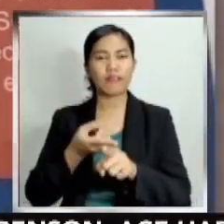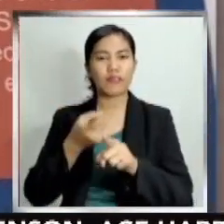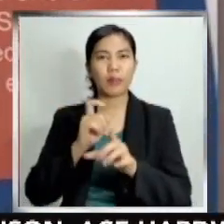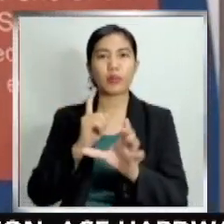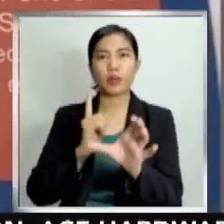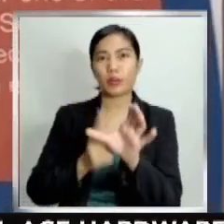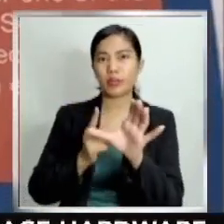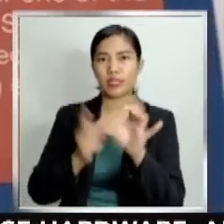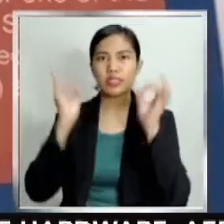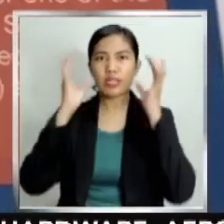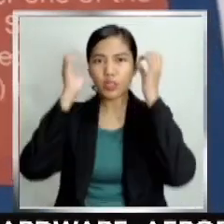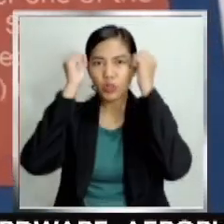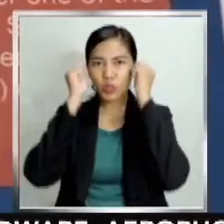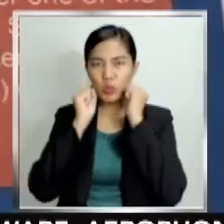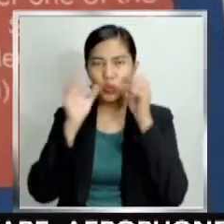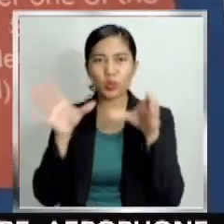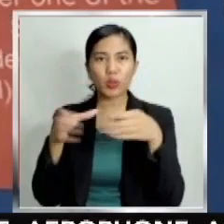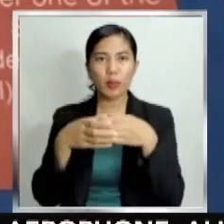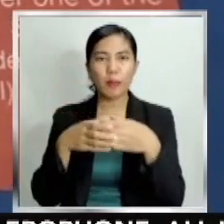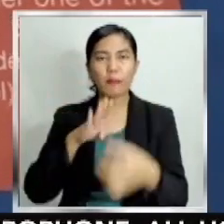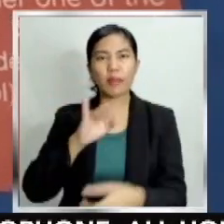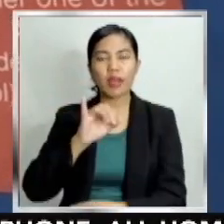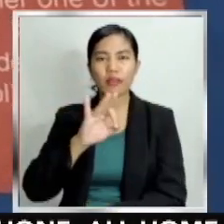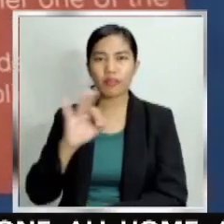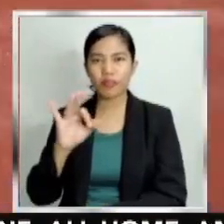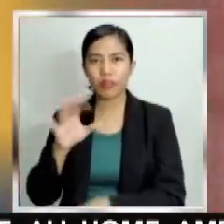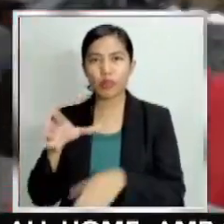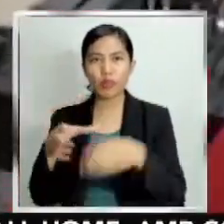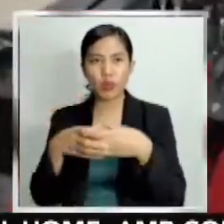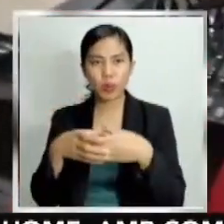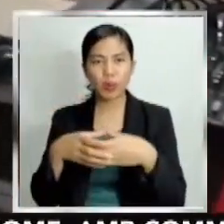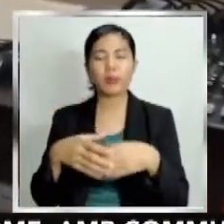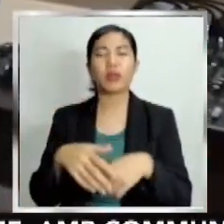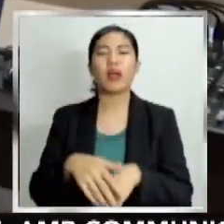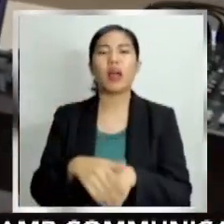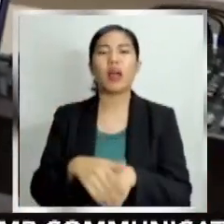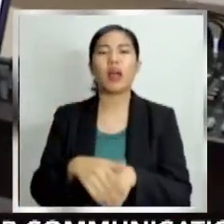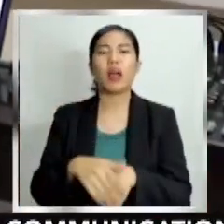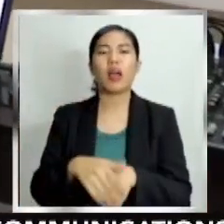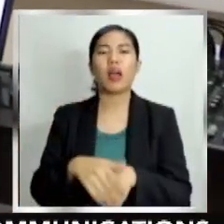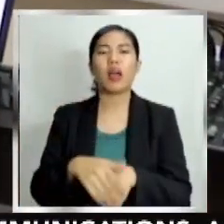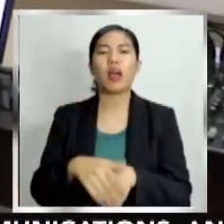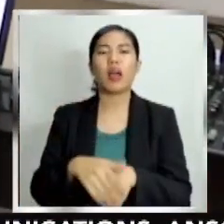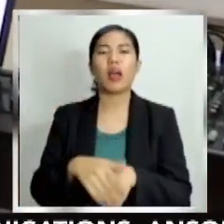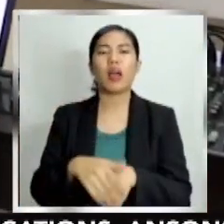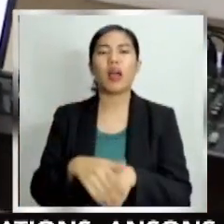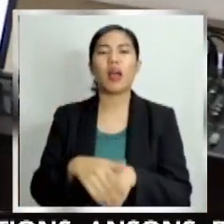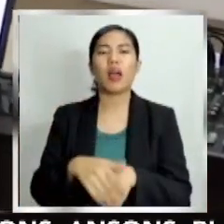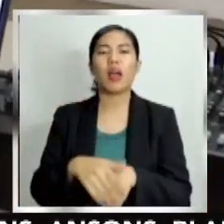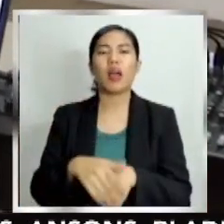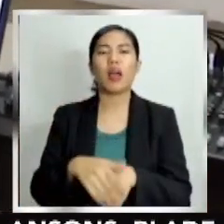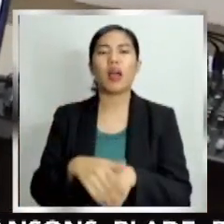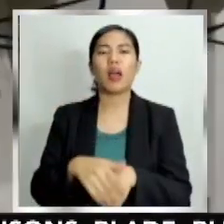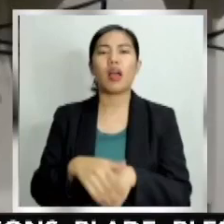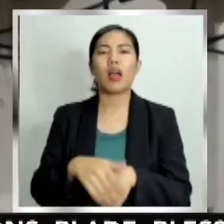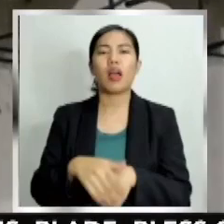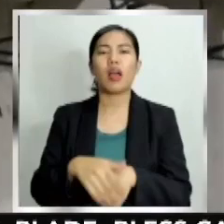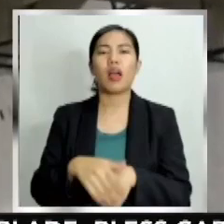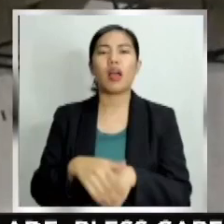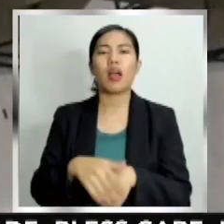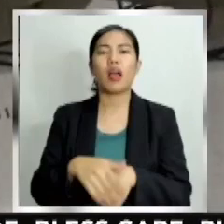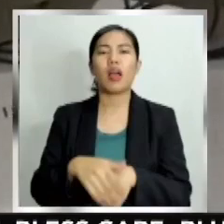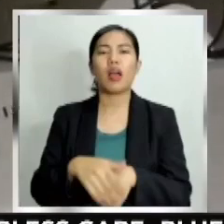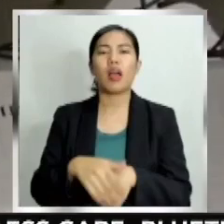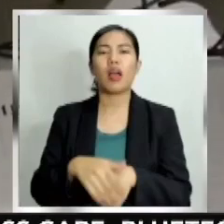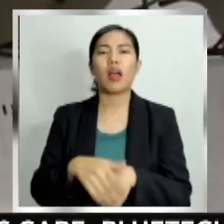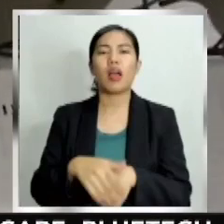Abu Sayyaf Group, Maute Group at iba pang threat groups. Tumanggi muna ang PNP na tukuyin ano ang mga lugar na ito dahil hindi